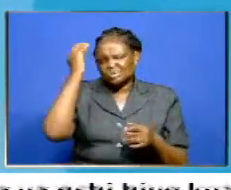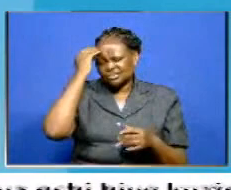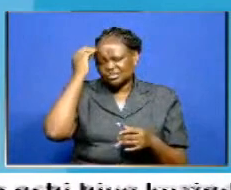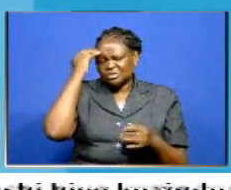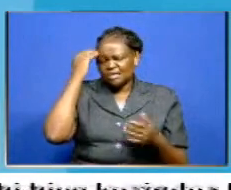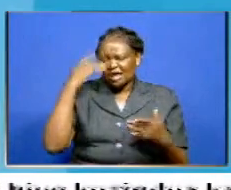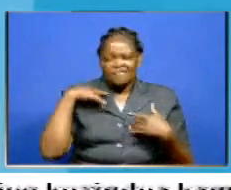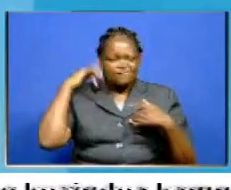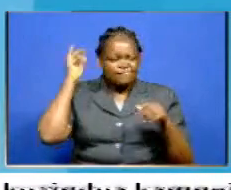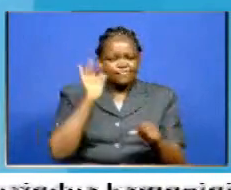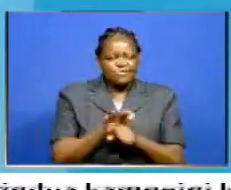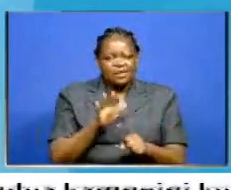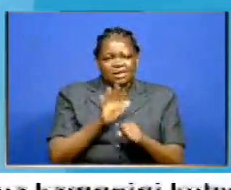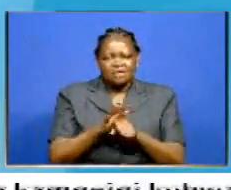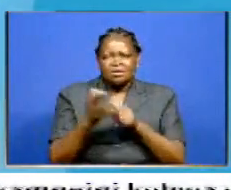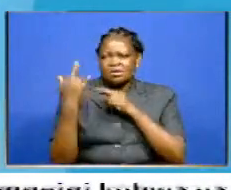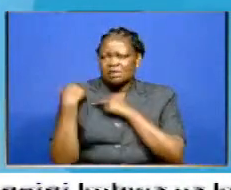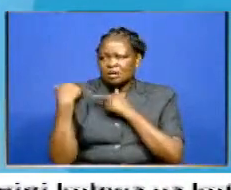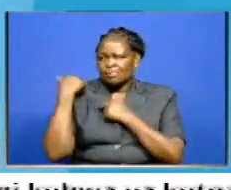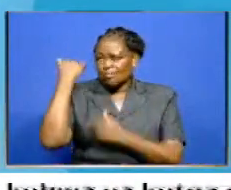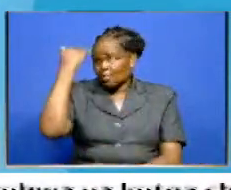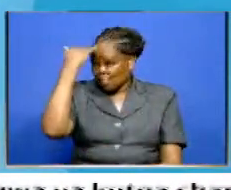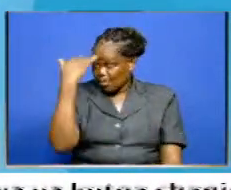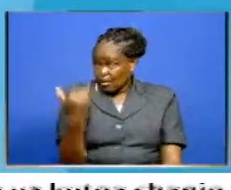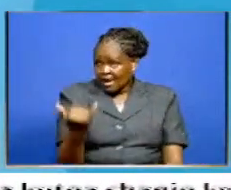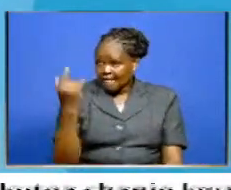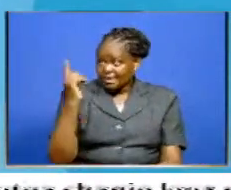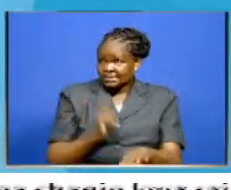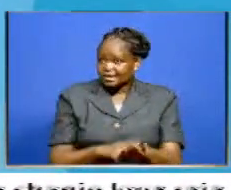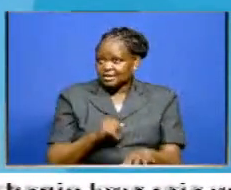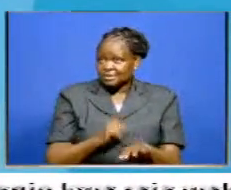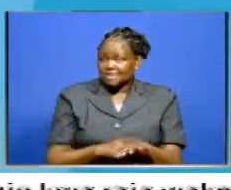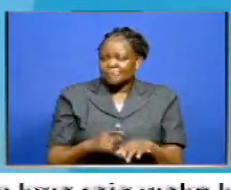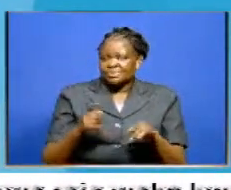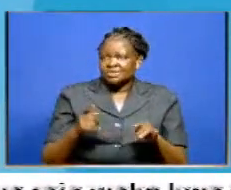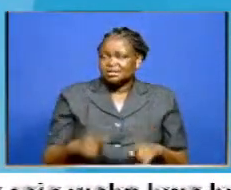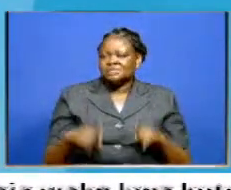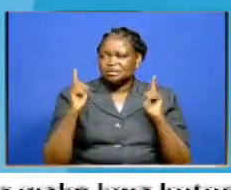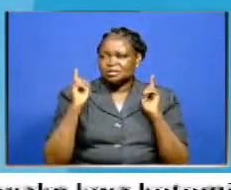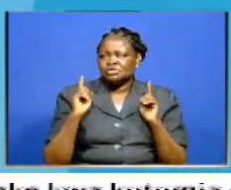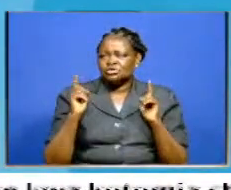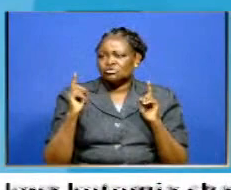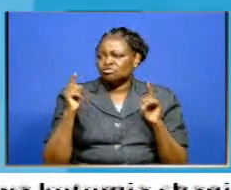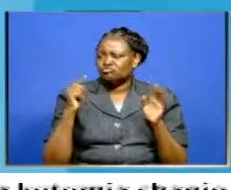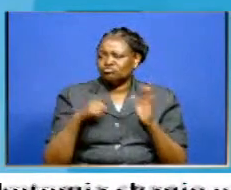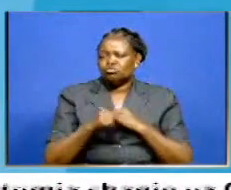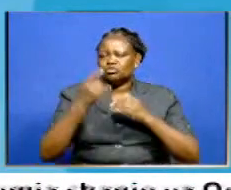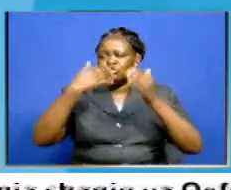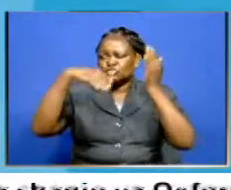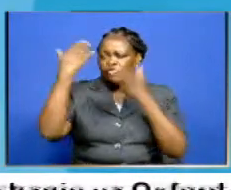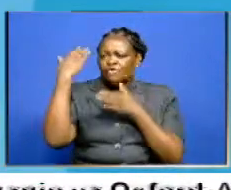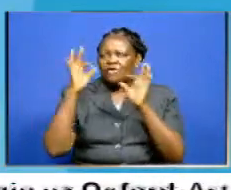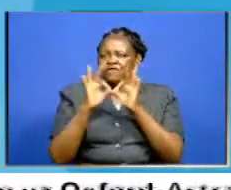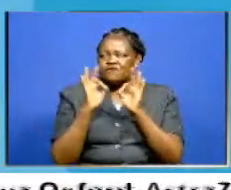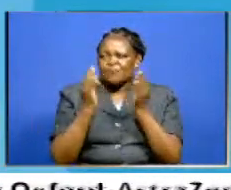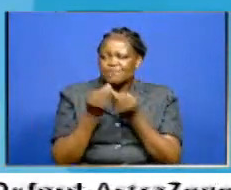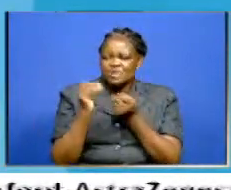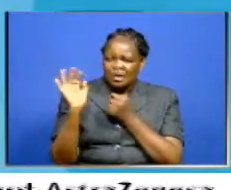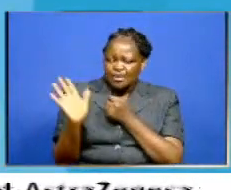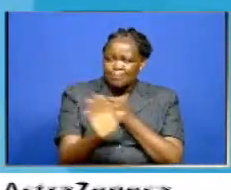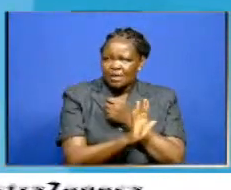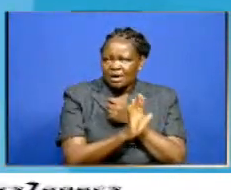kwa sababu mwanafunzi akiweza kufuzu kuingia katika chuo kikuu, familia yake